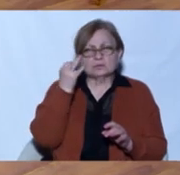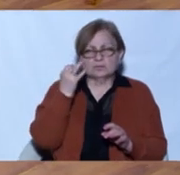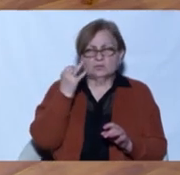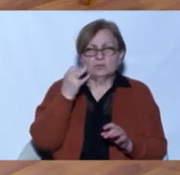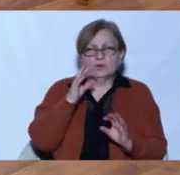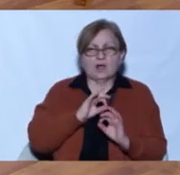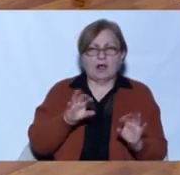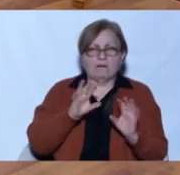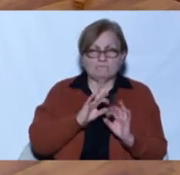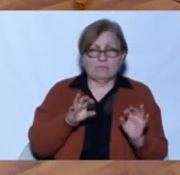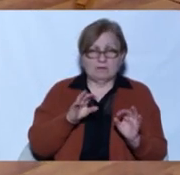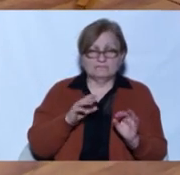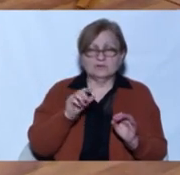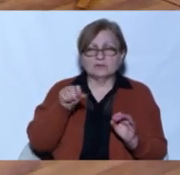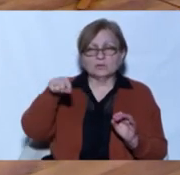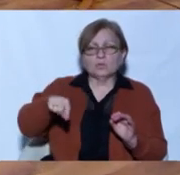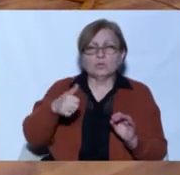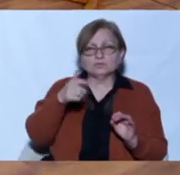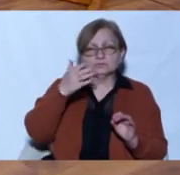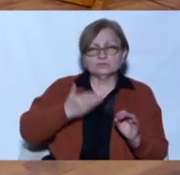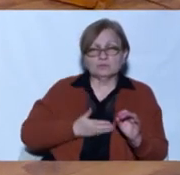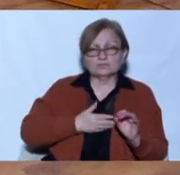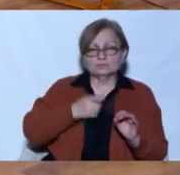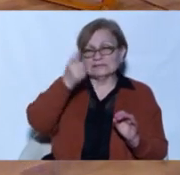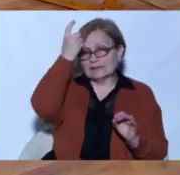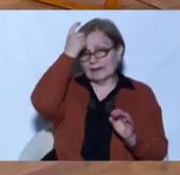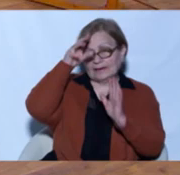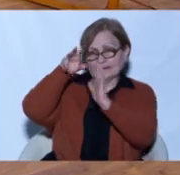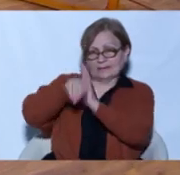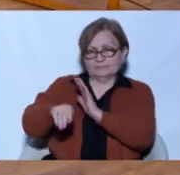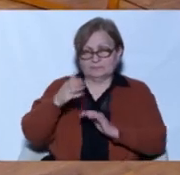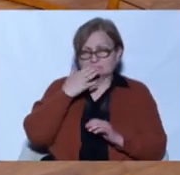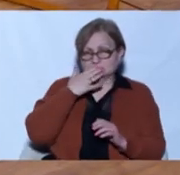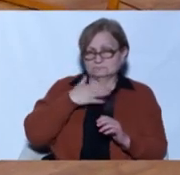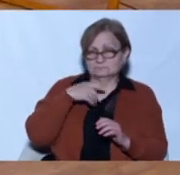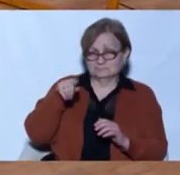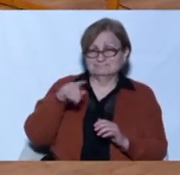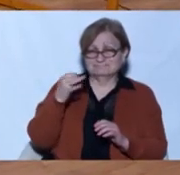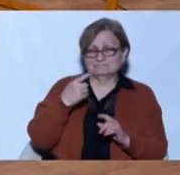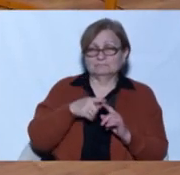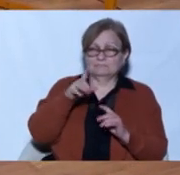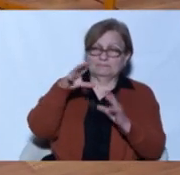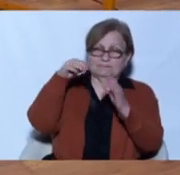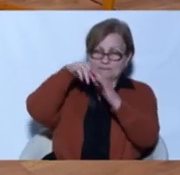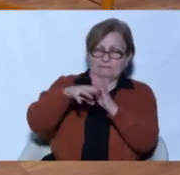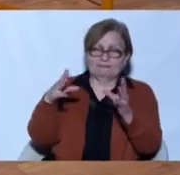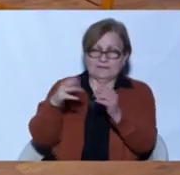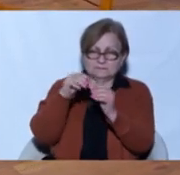ამას შევიტანთ მაგალითად, როგორ არის გადმოცემული ამბავი, ხო, ისტორიული მასალის მოშველიებით.